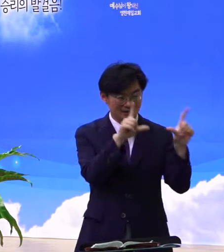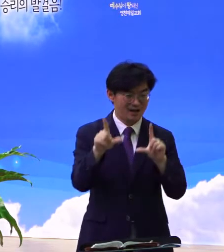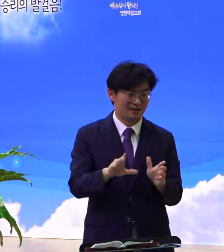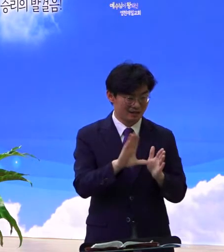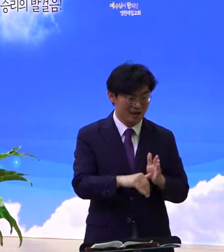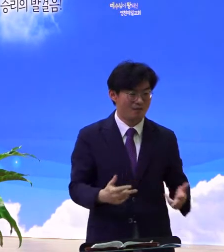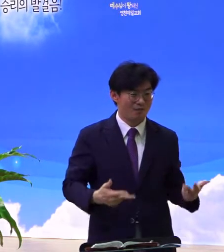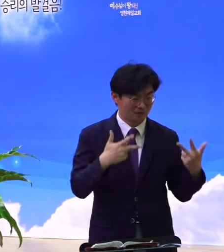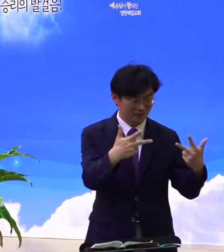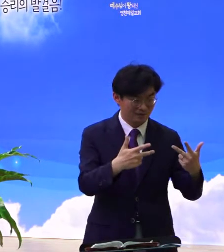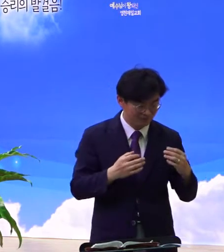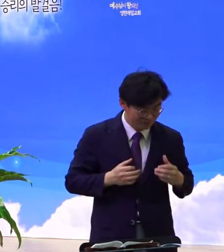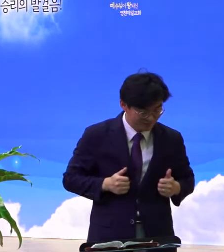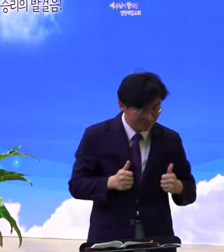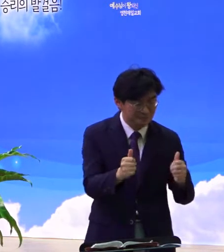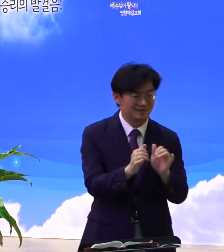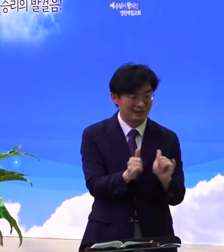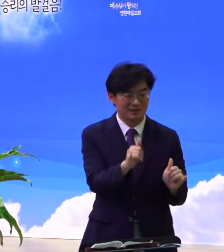그런데